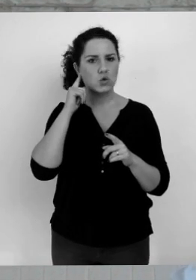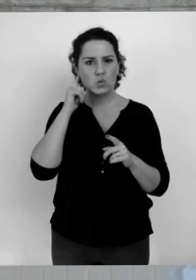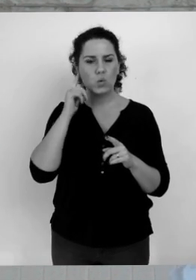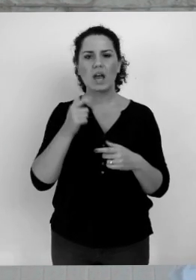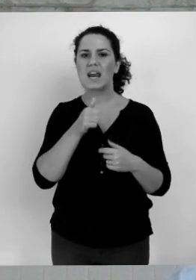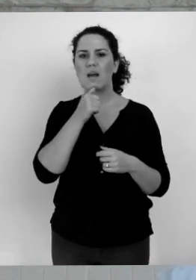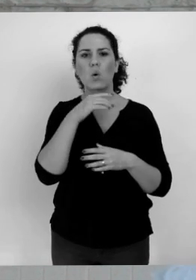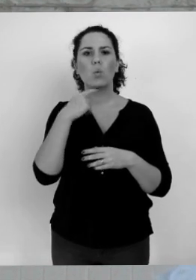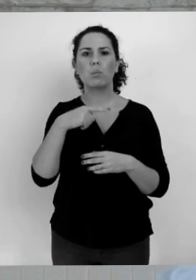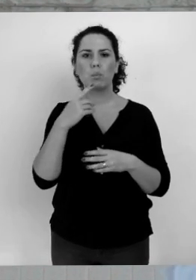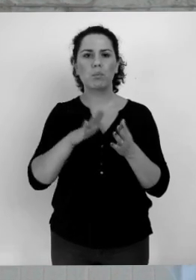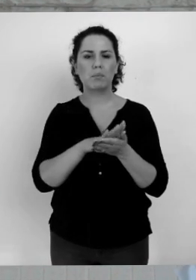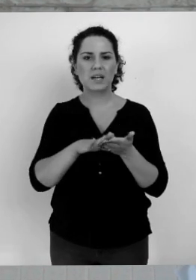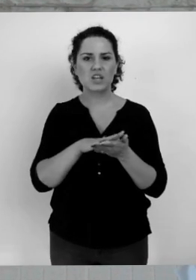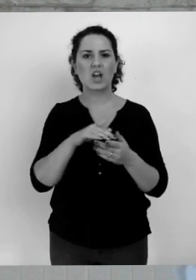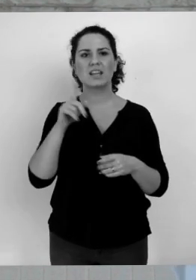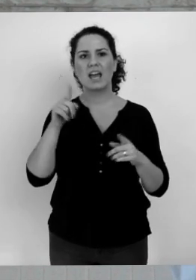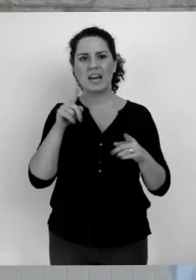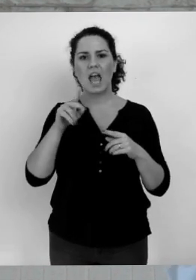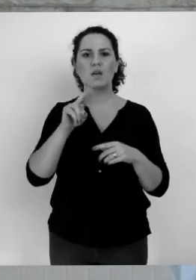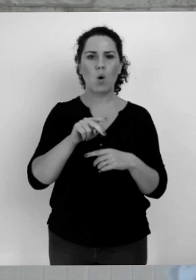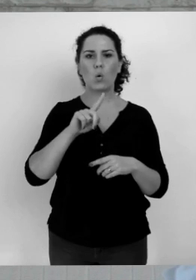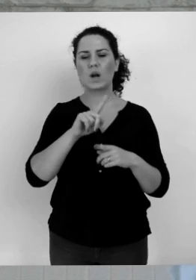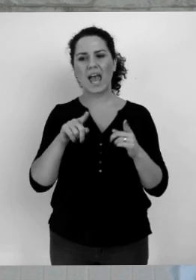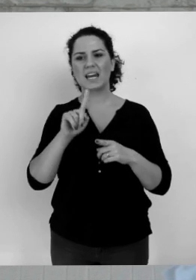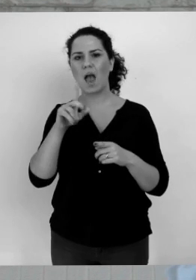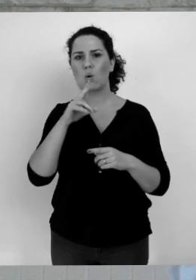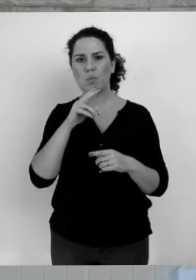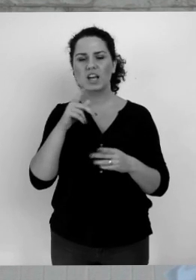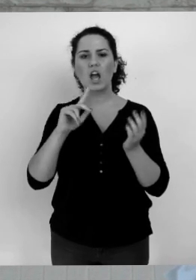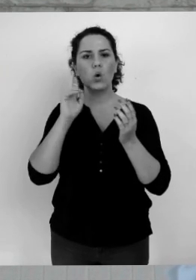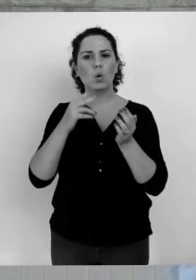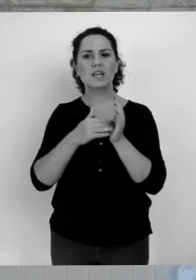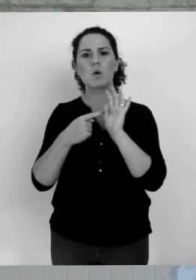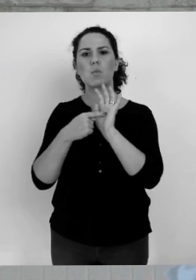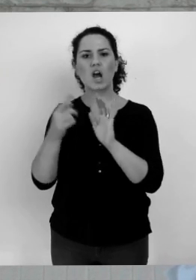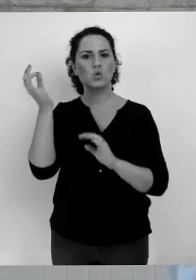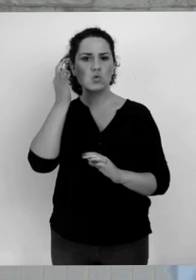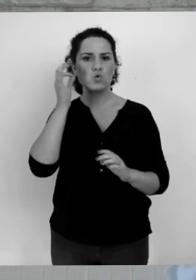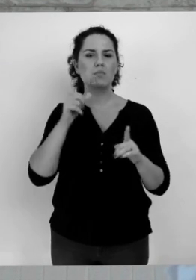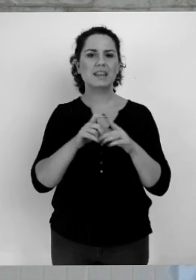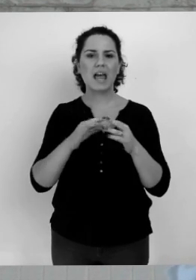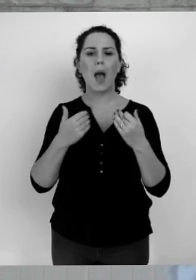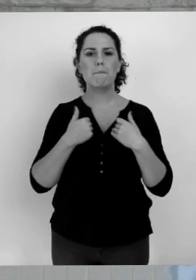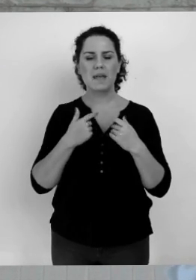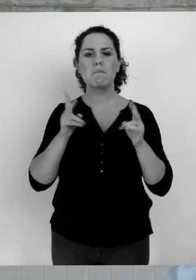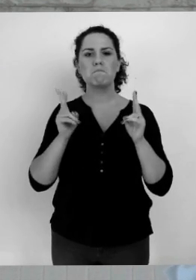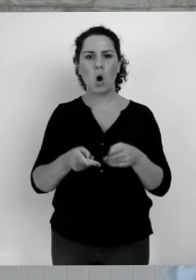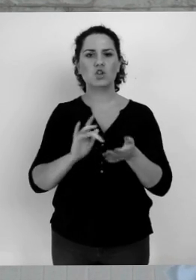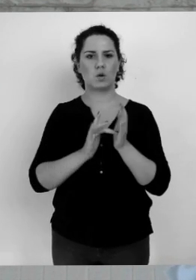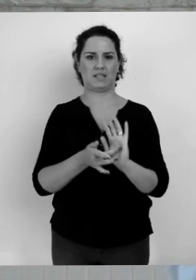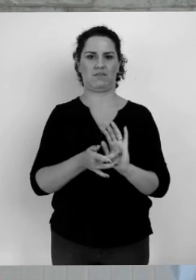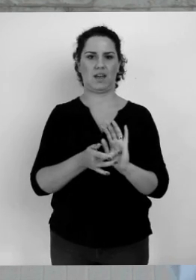mogu pričati. Neki mogu i ne mogu pričati, da gluhi moraju pokazati čujušima, da mi možemo